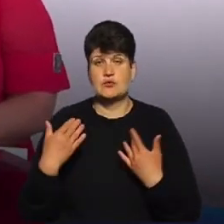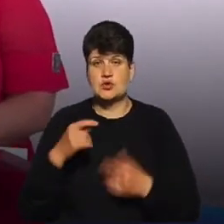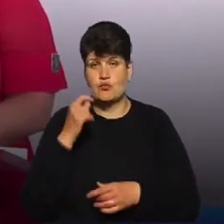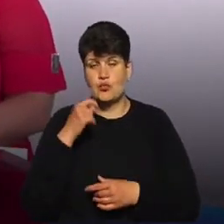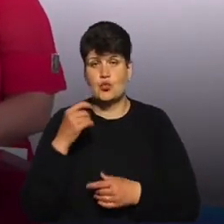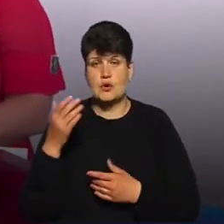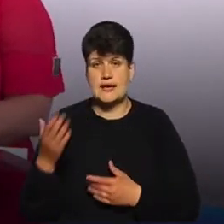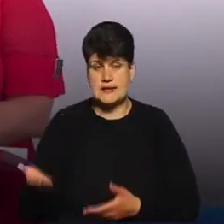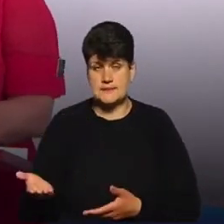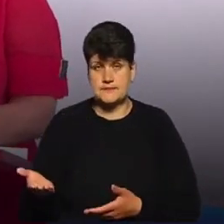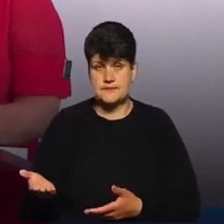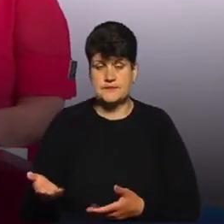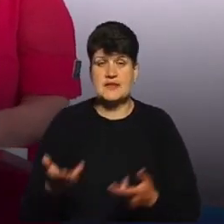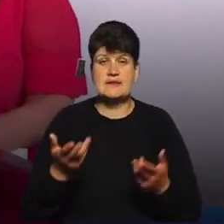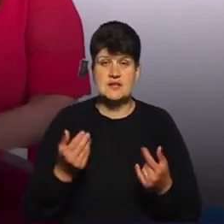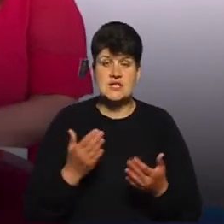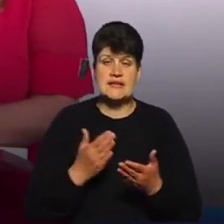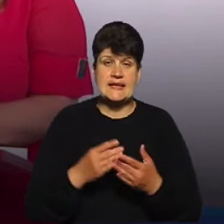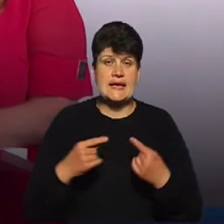Звичайно, є різного рівня розміщення,